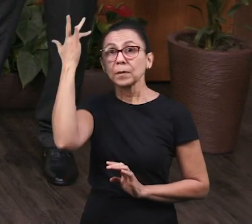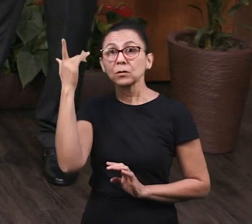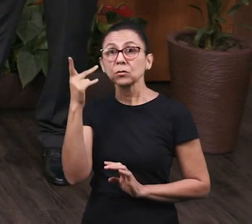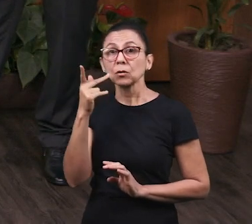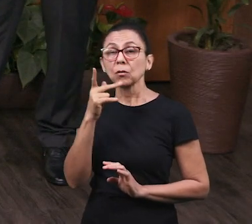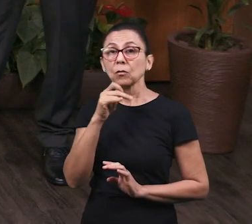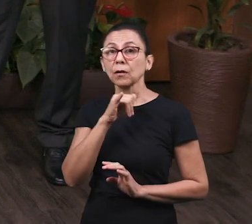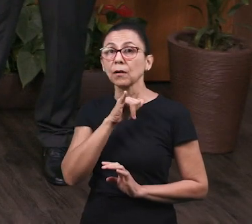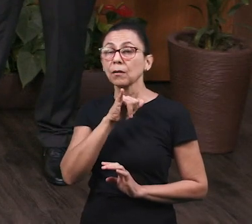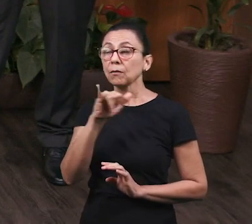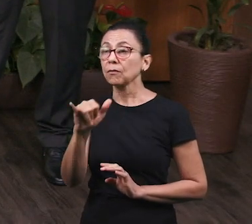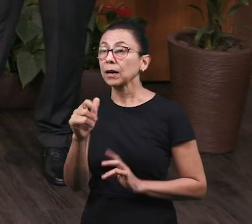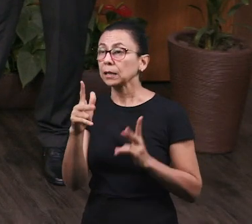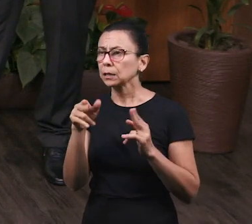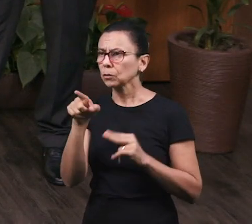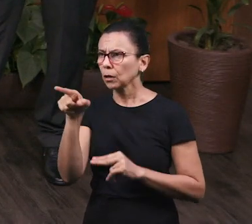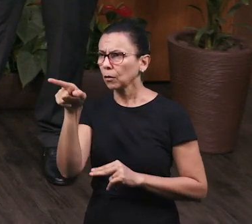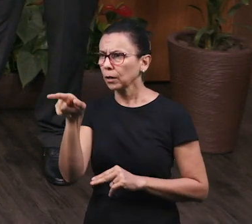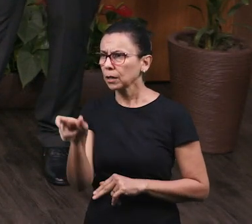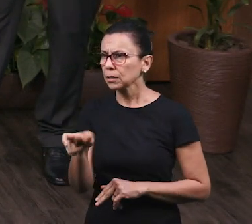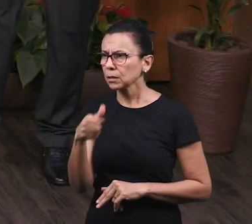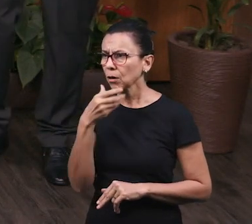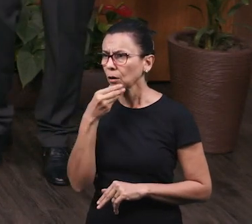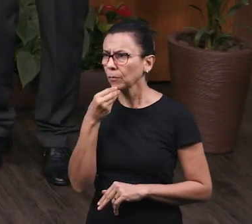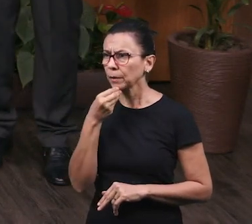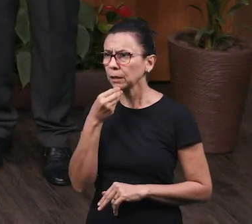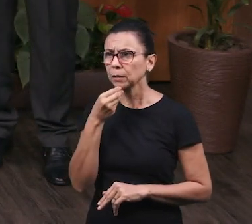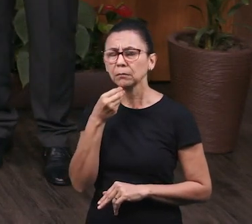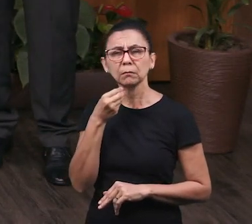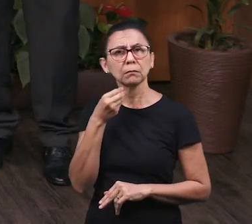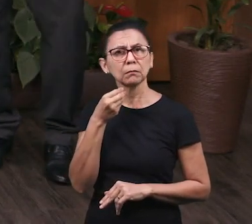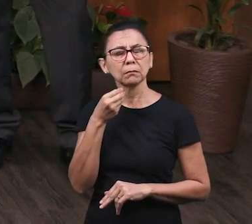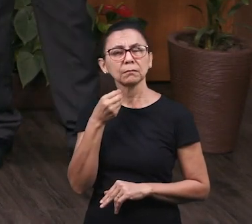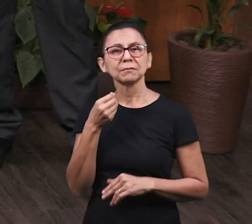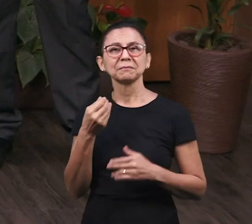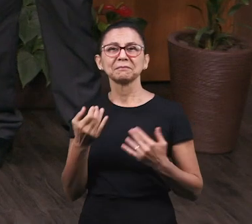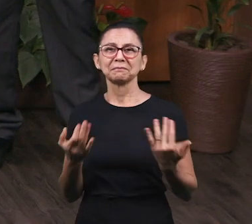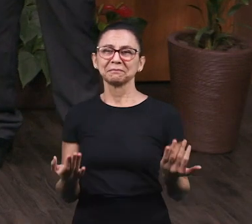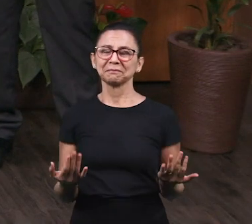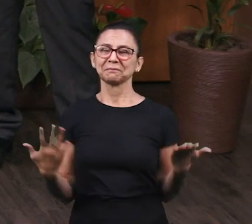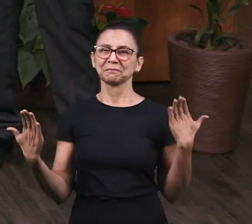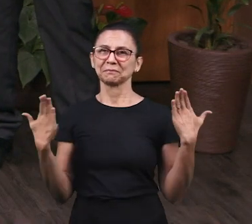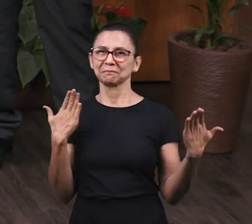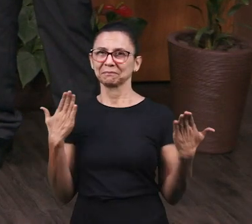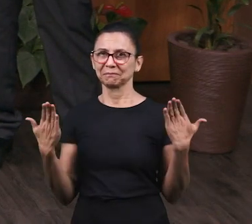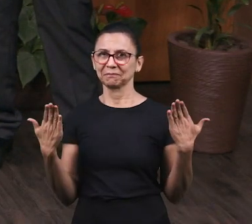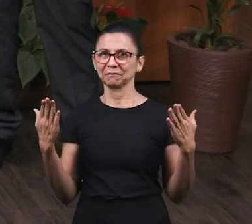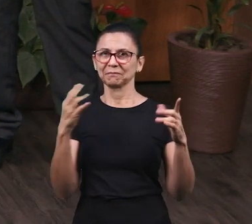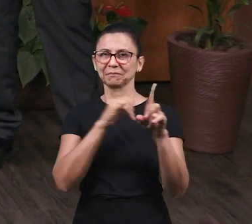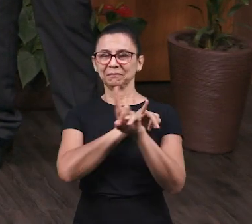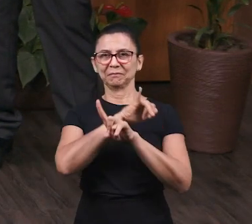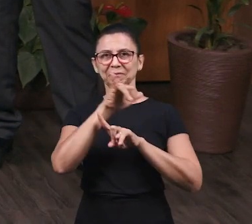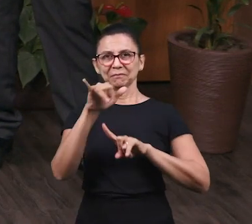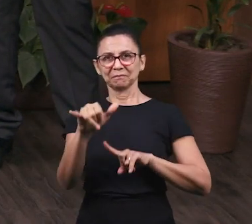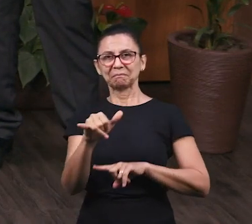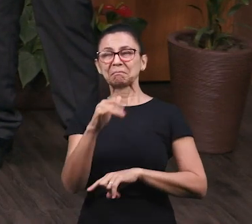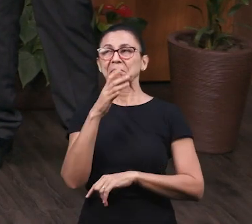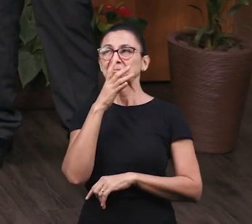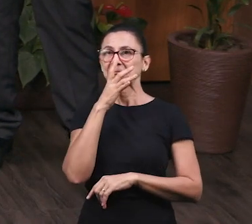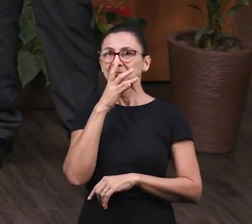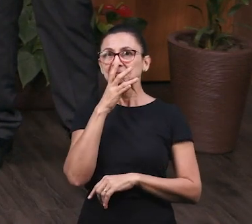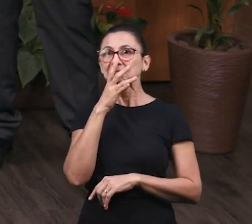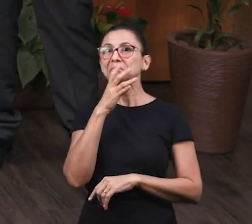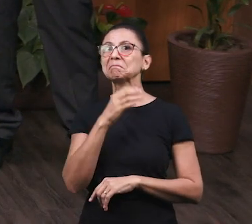cet homme. Gloire à Jésus. » Il est notable le parallèle prophétique qui